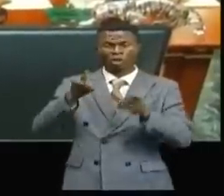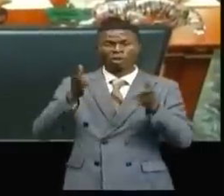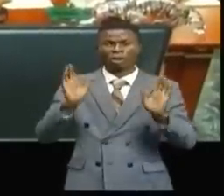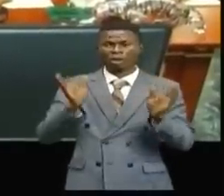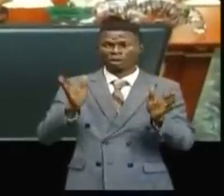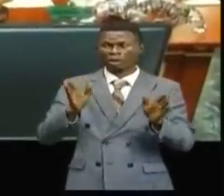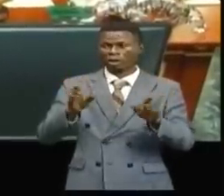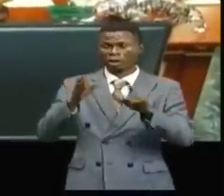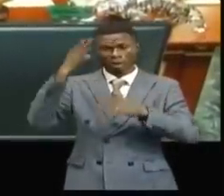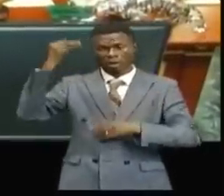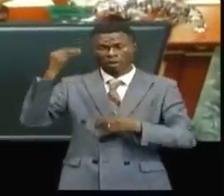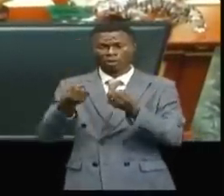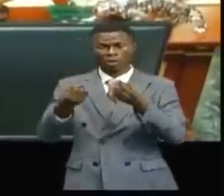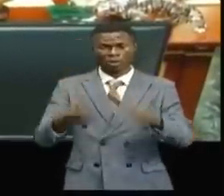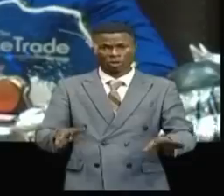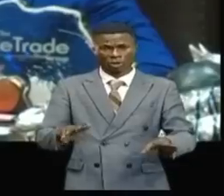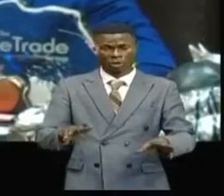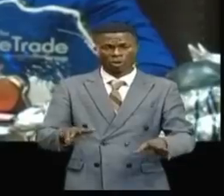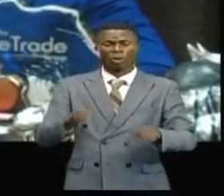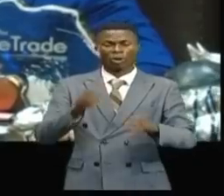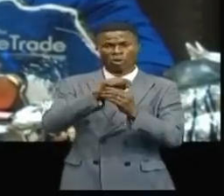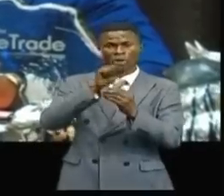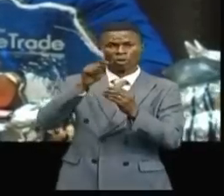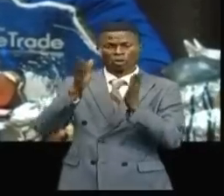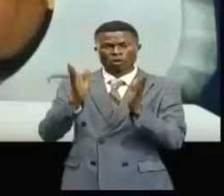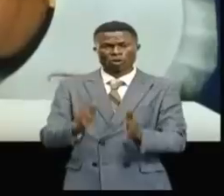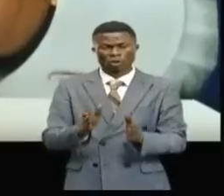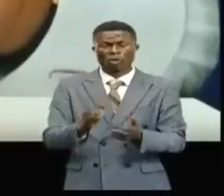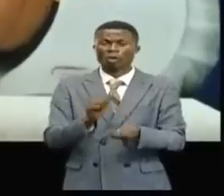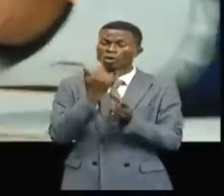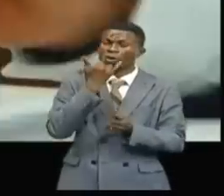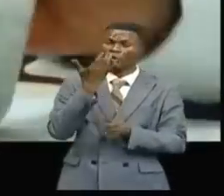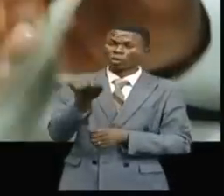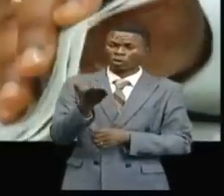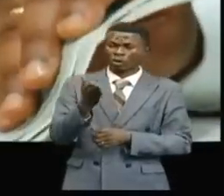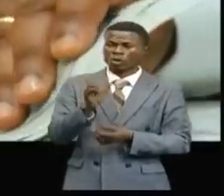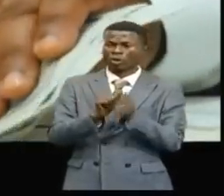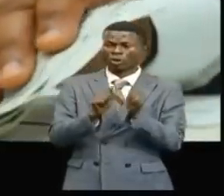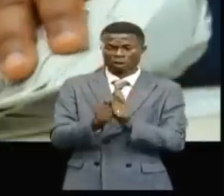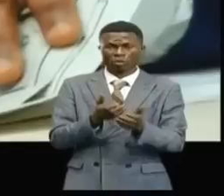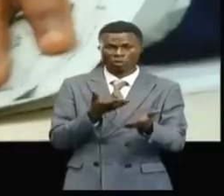et désespérée, comptable ou coupable de cette